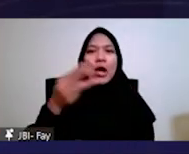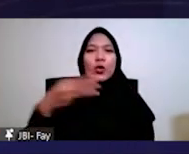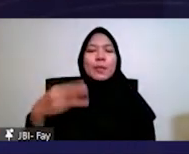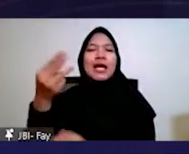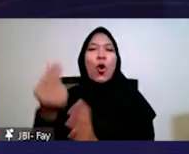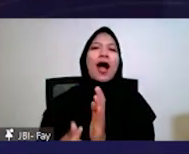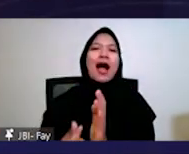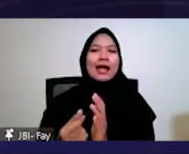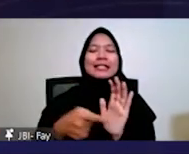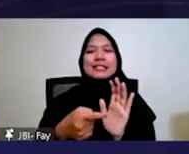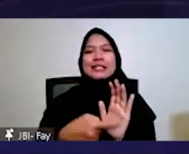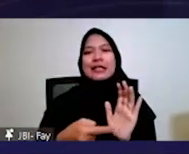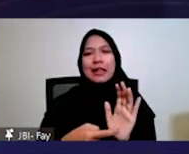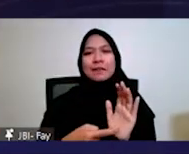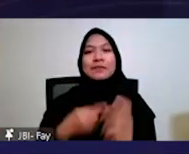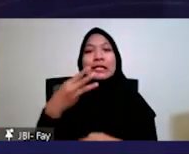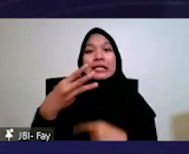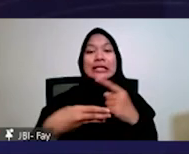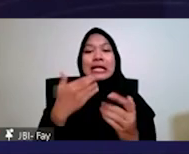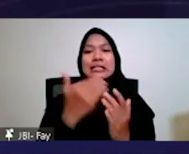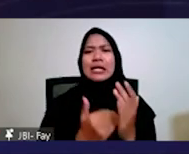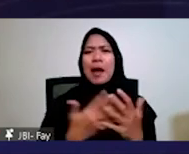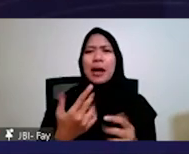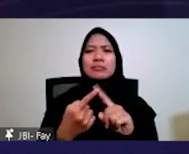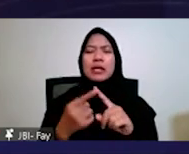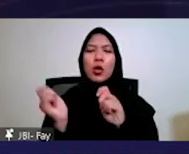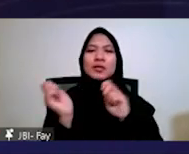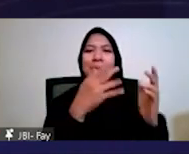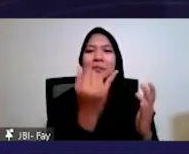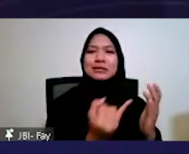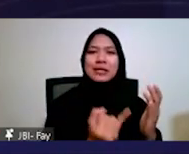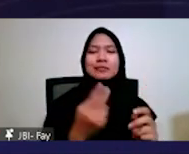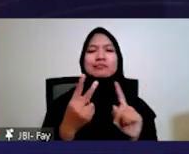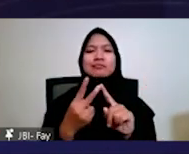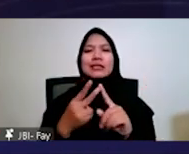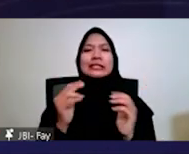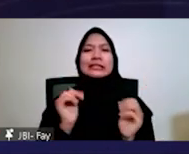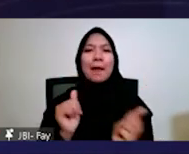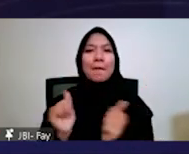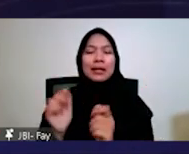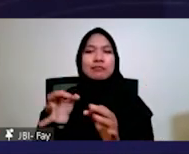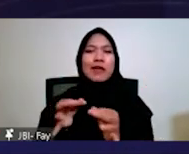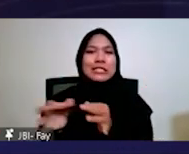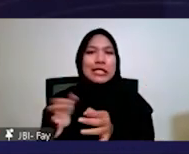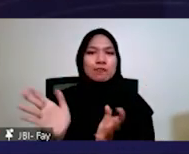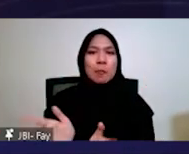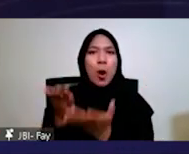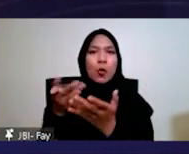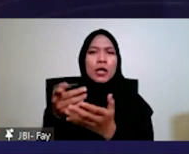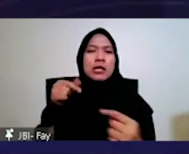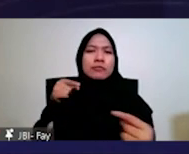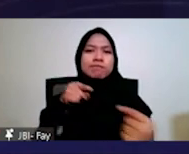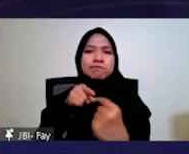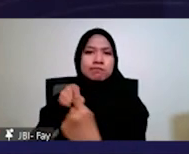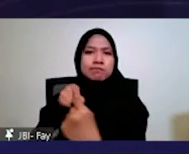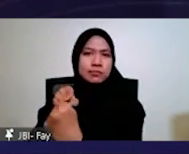digital 3 seratnya satu konseptor desain2 kesiapan infrastruktur yang saling terintegrasi